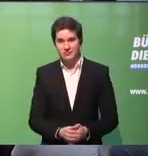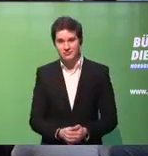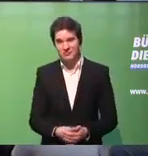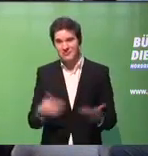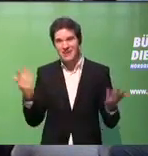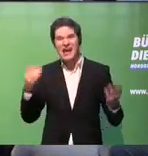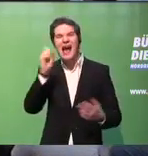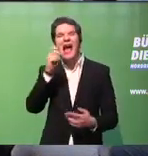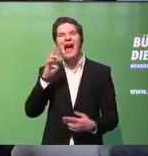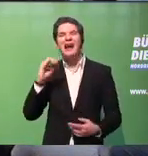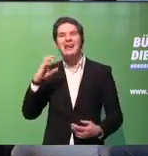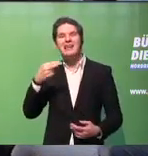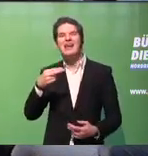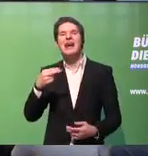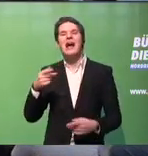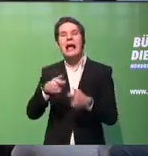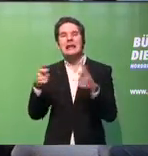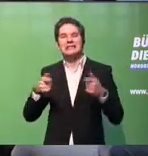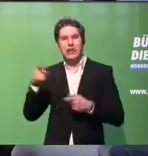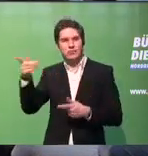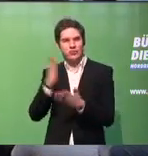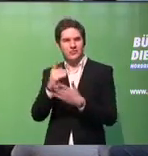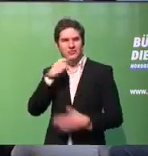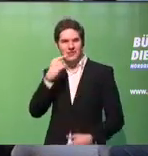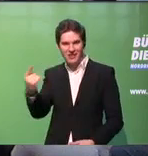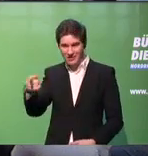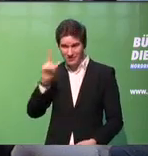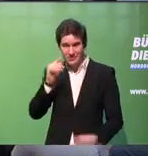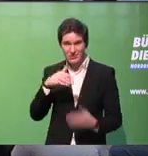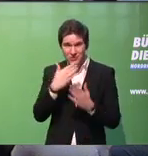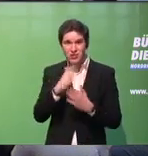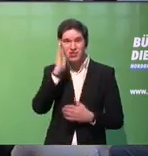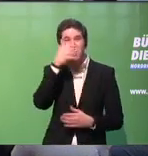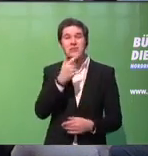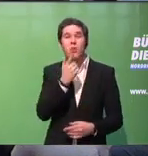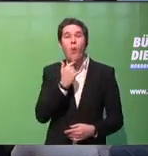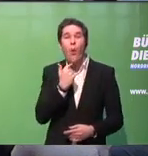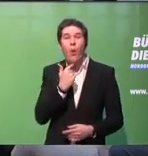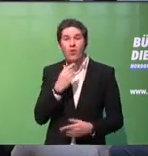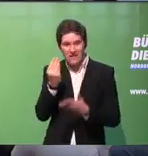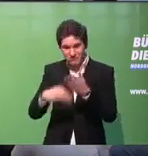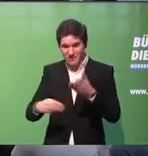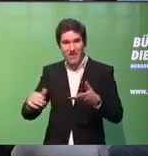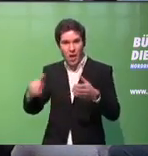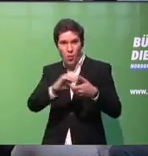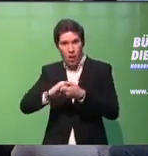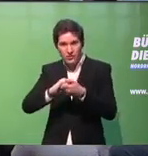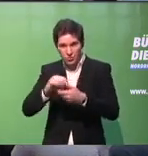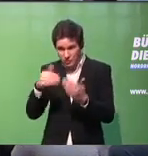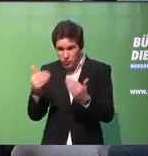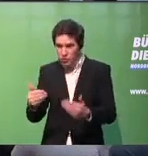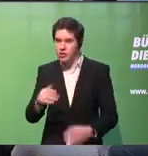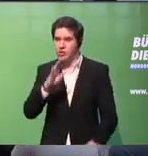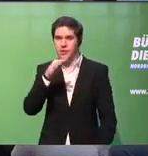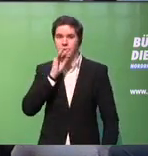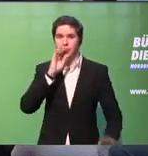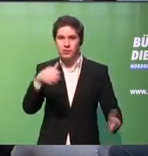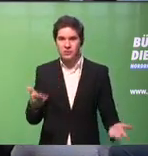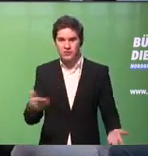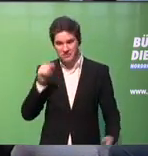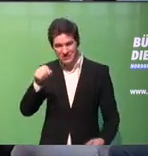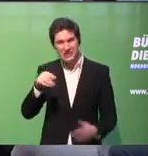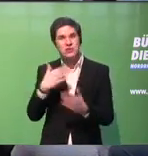Kästners passt zu den europäischen Zukunftsperspektiven, die der schwarz-rote Koalitionsvertrag zeichnet. Dort wird eine